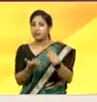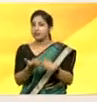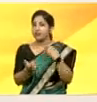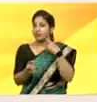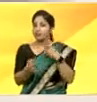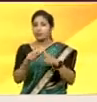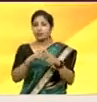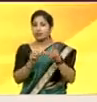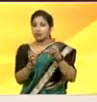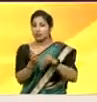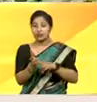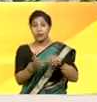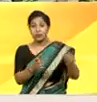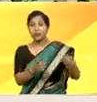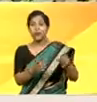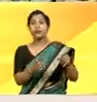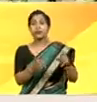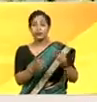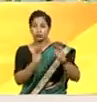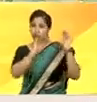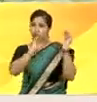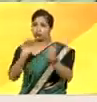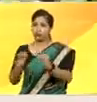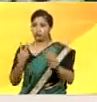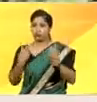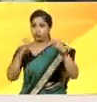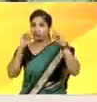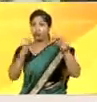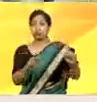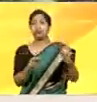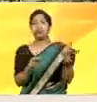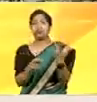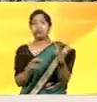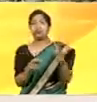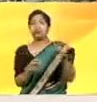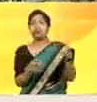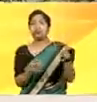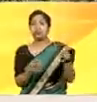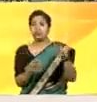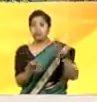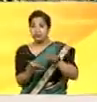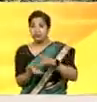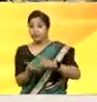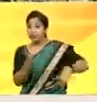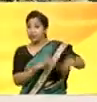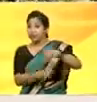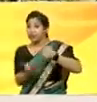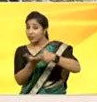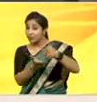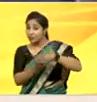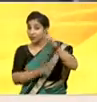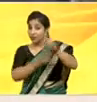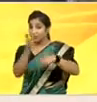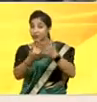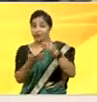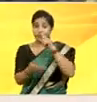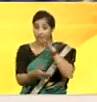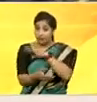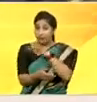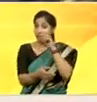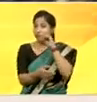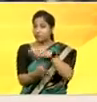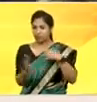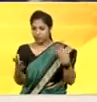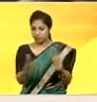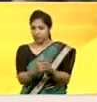की बहुत बड़ी भूमिका रही है। इसने यहाँ के किसान भाई बहनों को एक